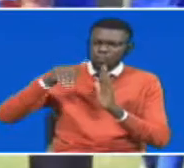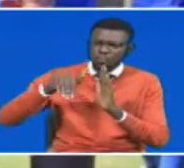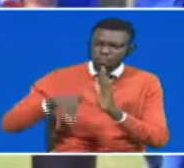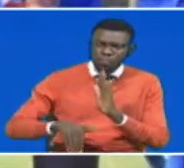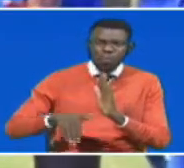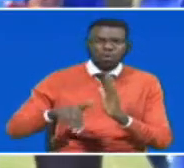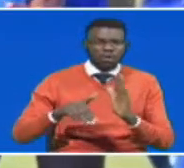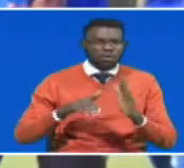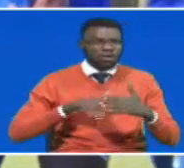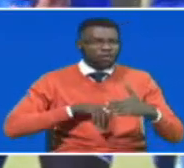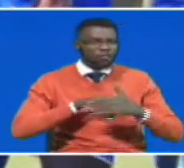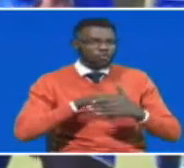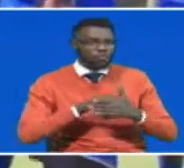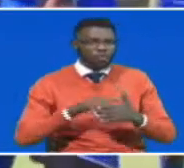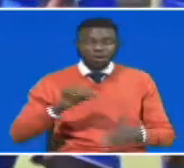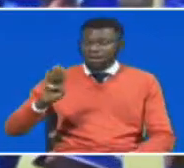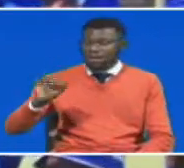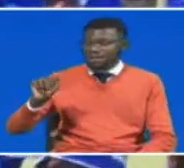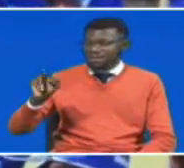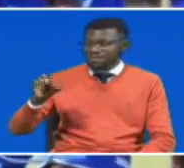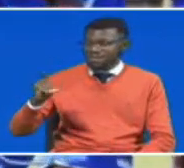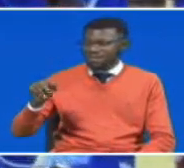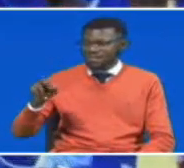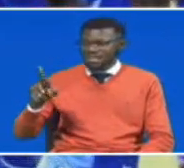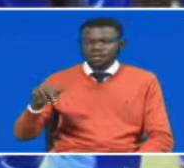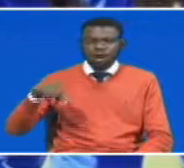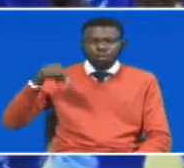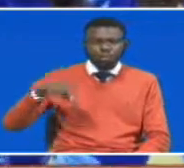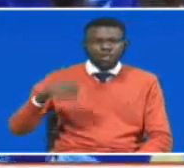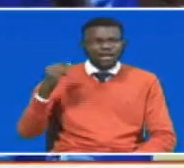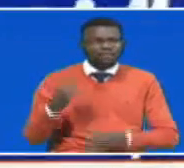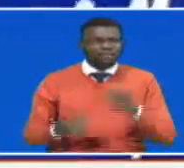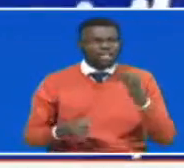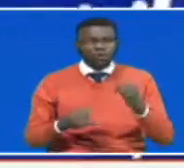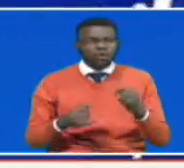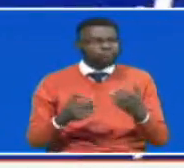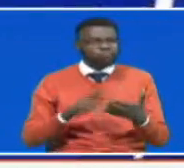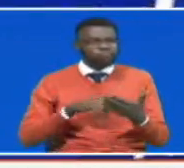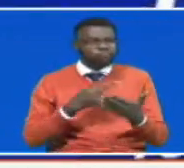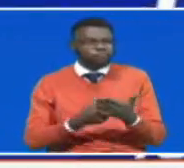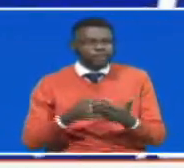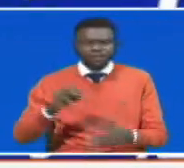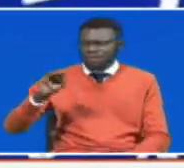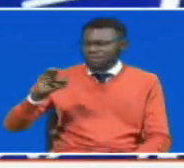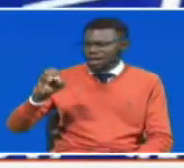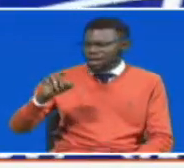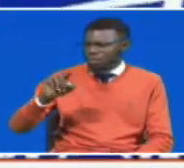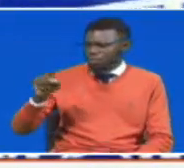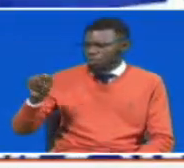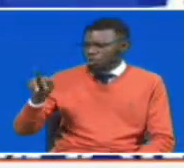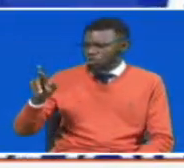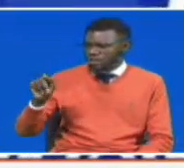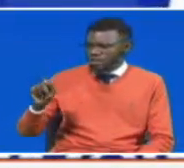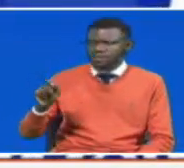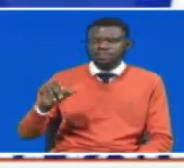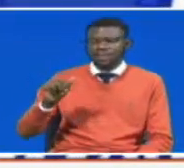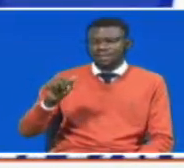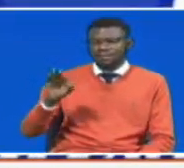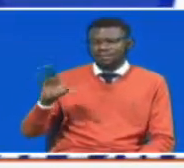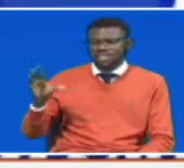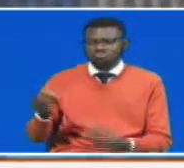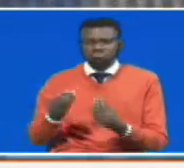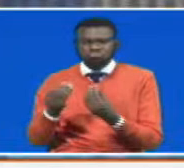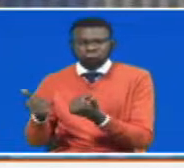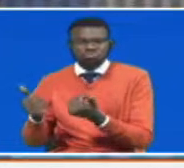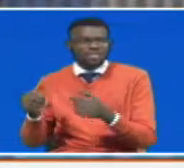hapa nchini. Bandari ilibanduliwa nje ya robo finali ya dimba la Mozart Cup na AFC Leopards, alkadhalika wakalazwa na klabu